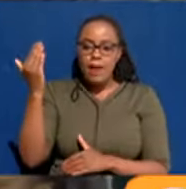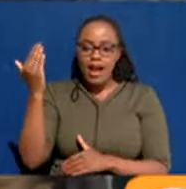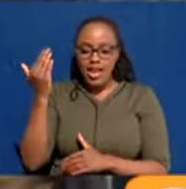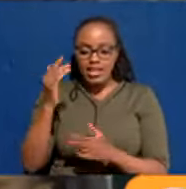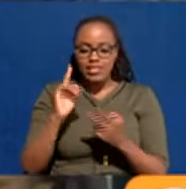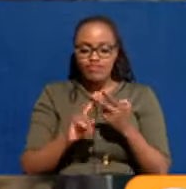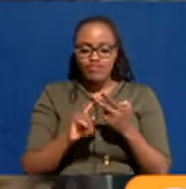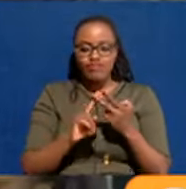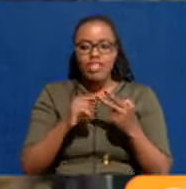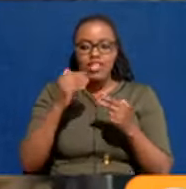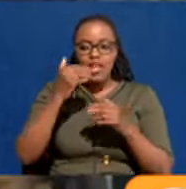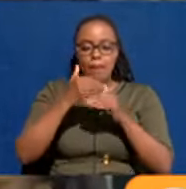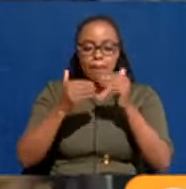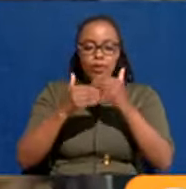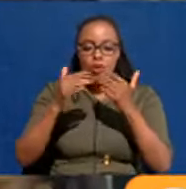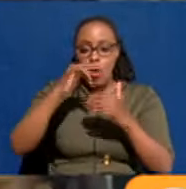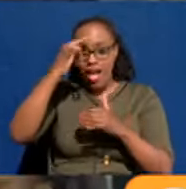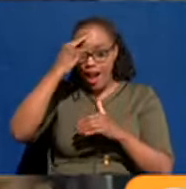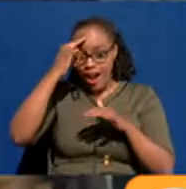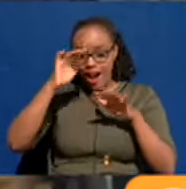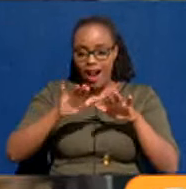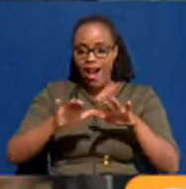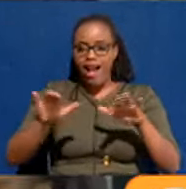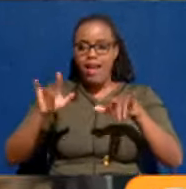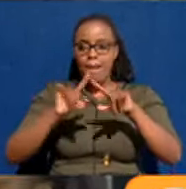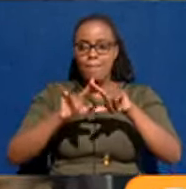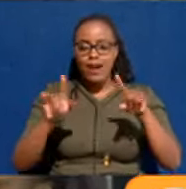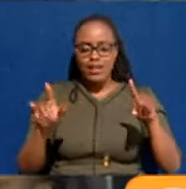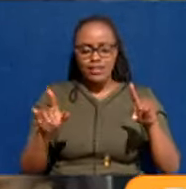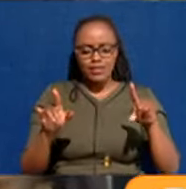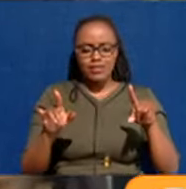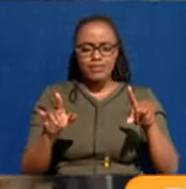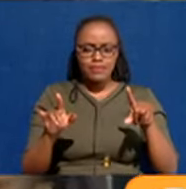Na zika jengwa ngara. Lakini,